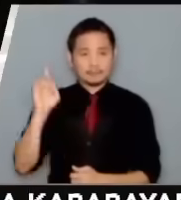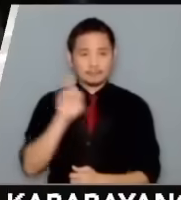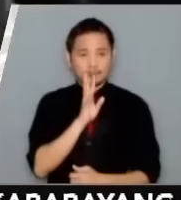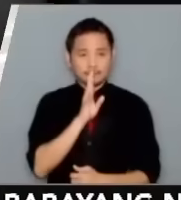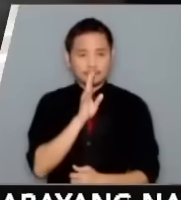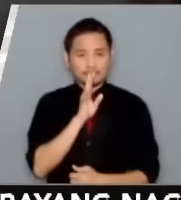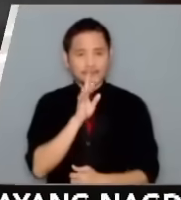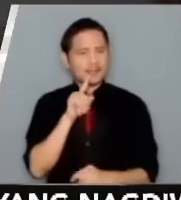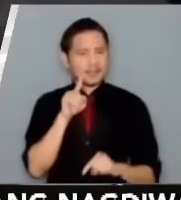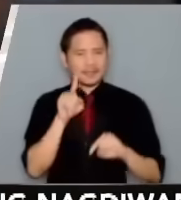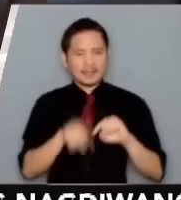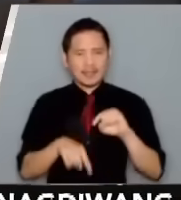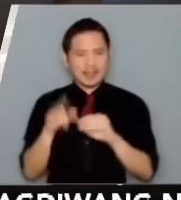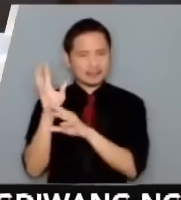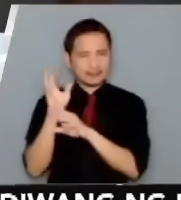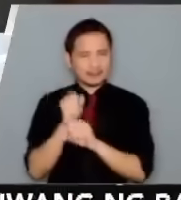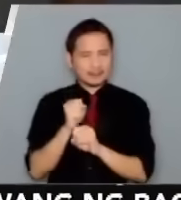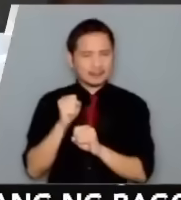aking